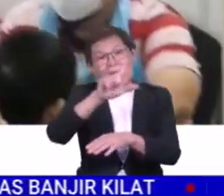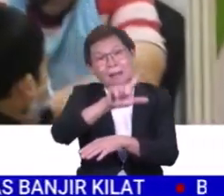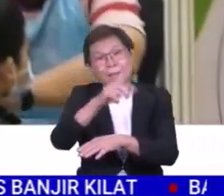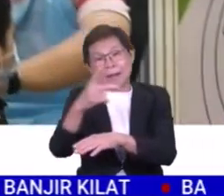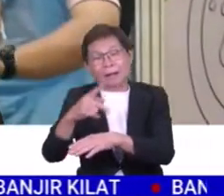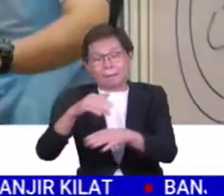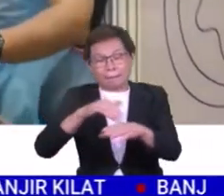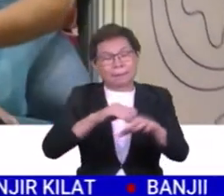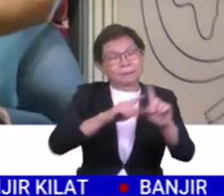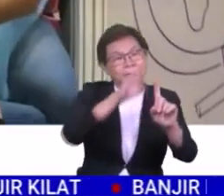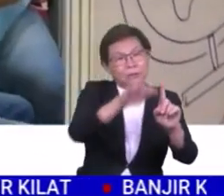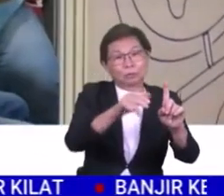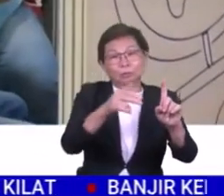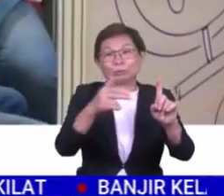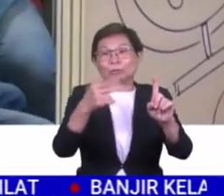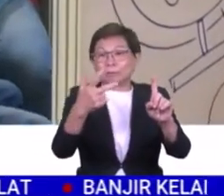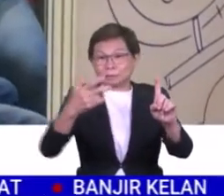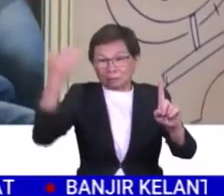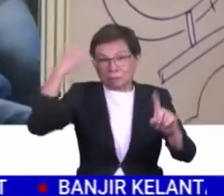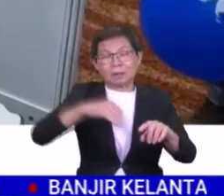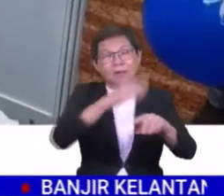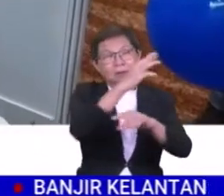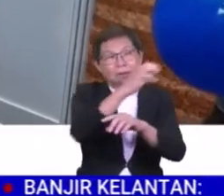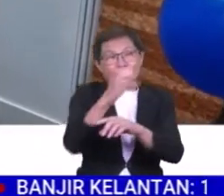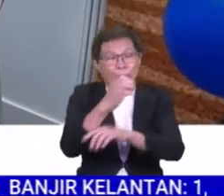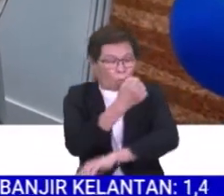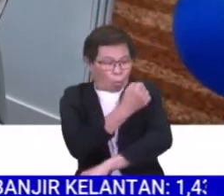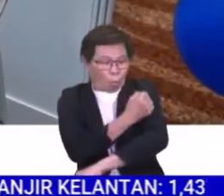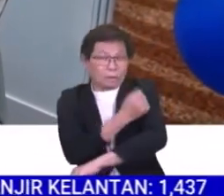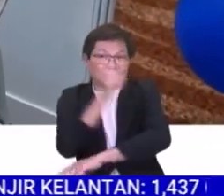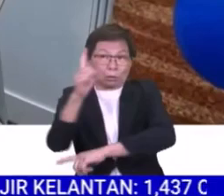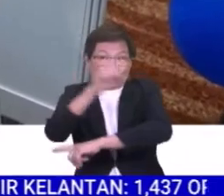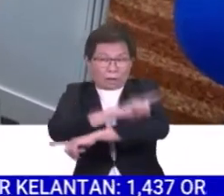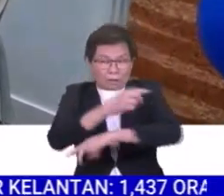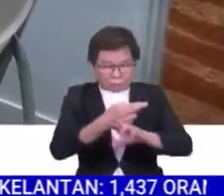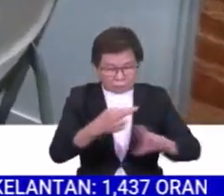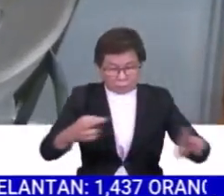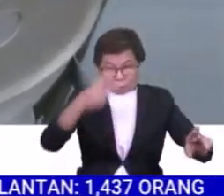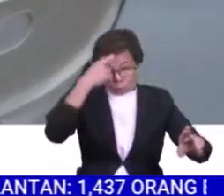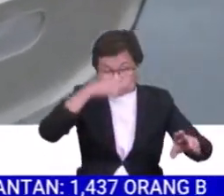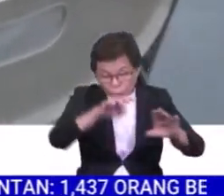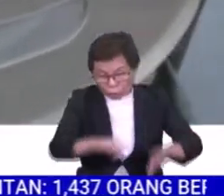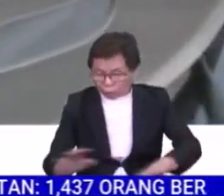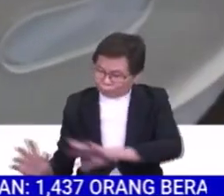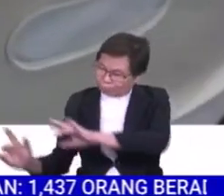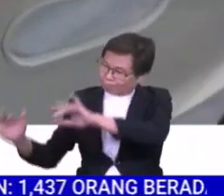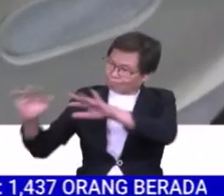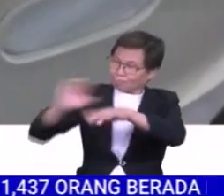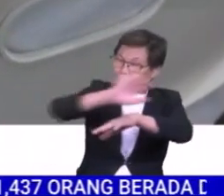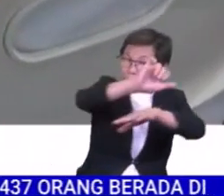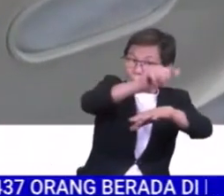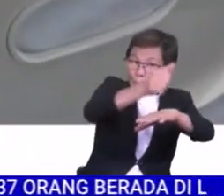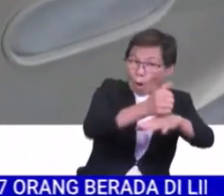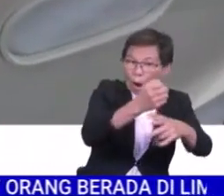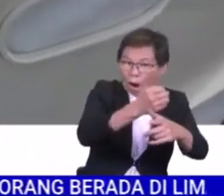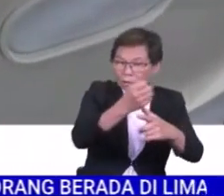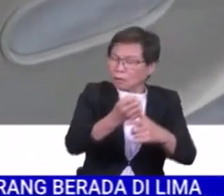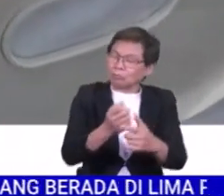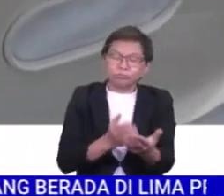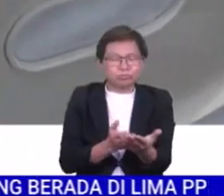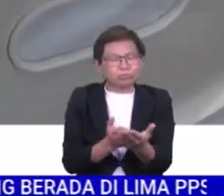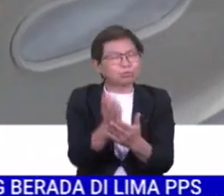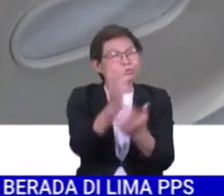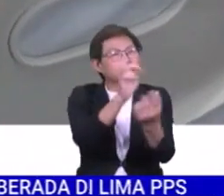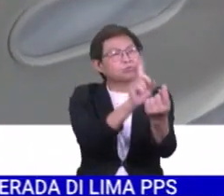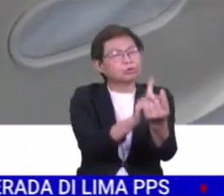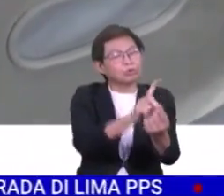lalu. Sejumlah 600 dos vaksin disediakan setiap hari untuk kanak-kanak yang hadir dengan temujanji maupun secara jumpa terus